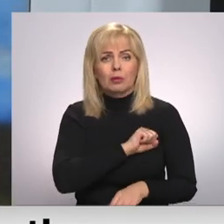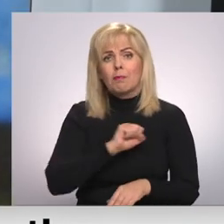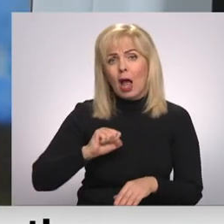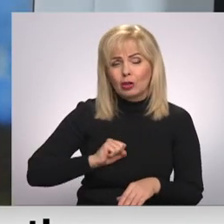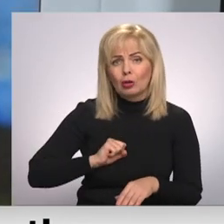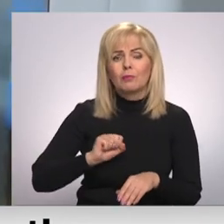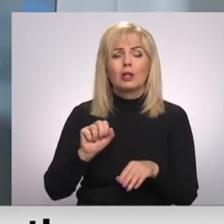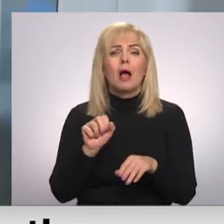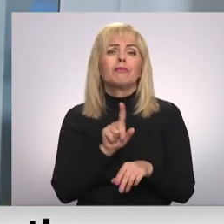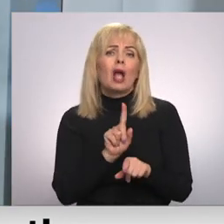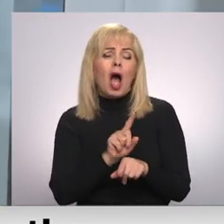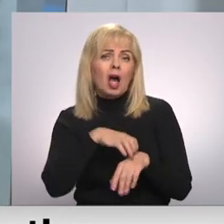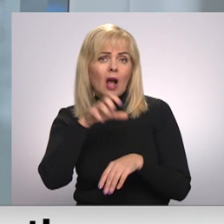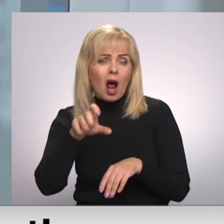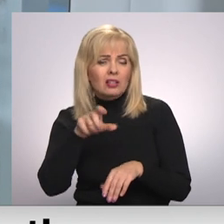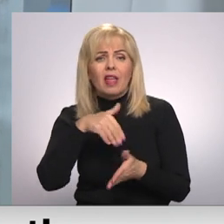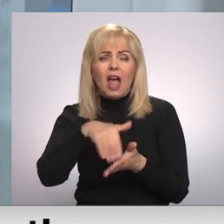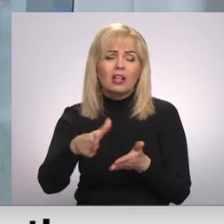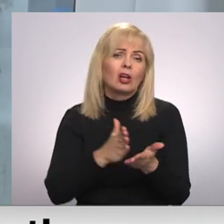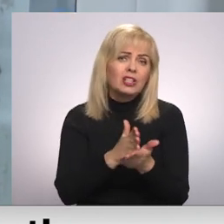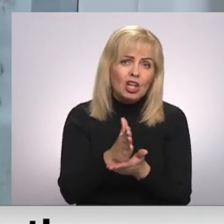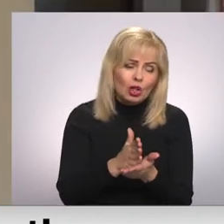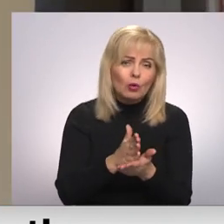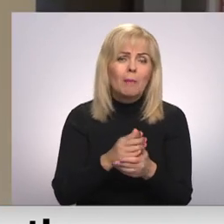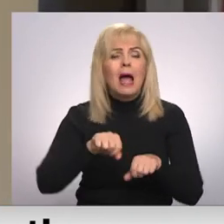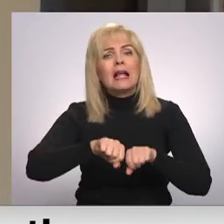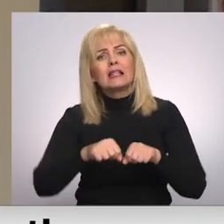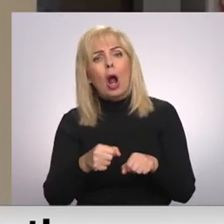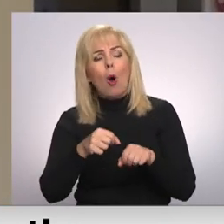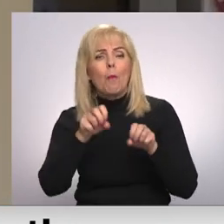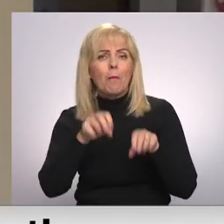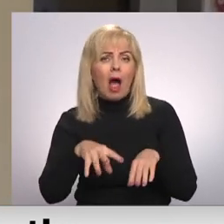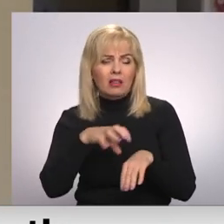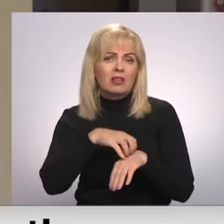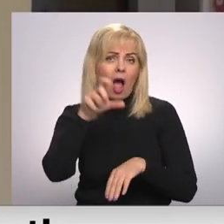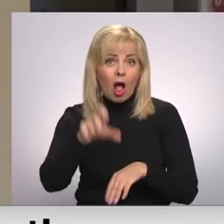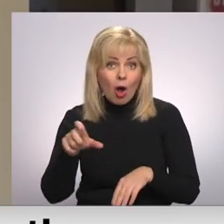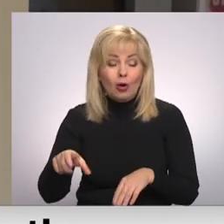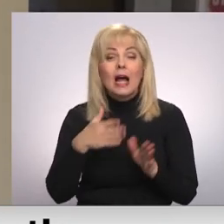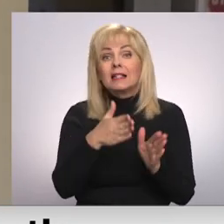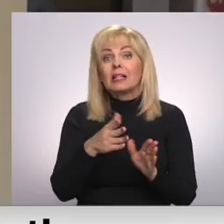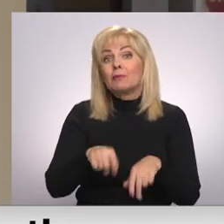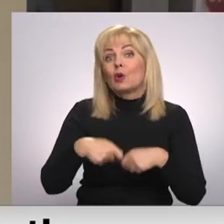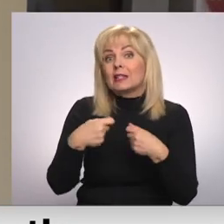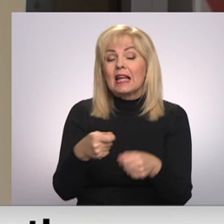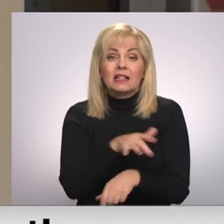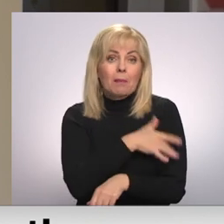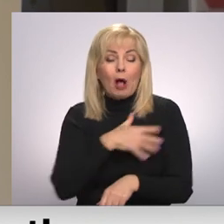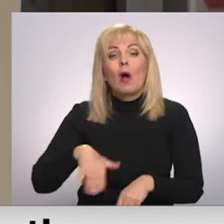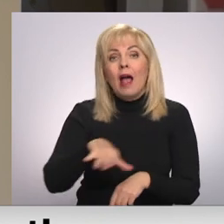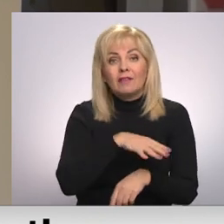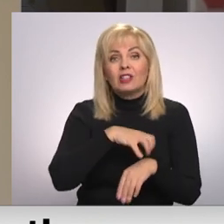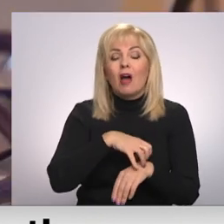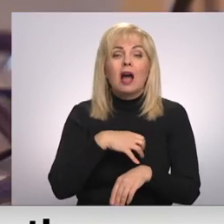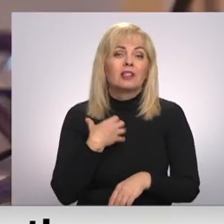terapeutus, neatsakam nevienam ķirurgam, nevienam traumatologam. Jā, tā kā visi, ko mēs slimnīcā sniedzam, pakalpojums, tie visi ārsti mums